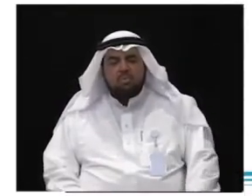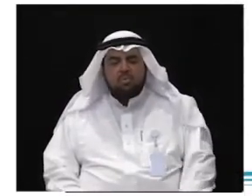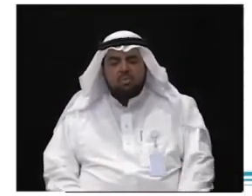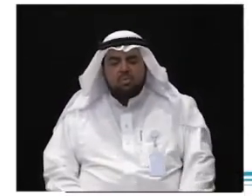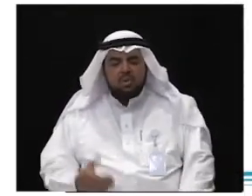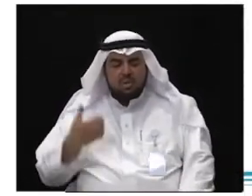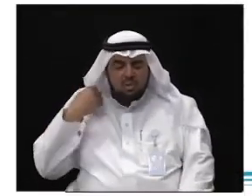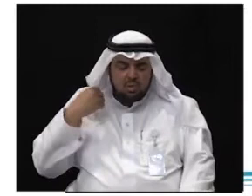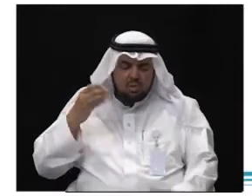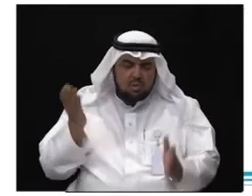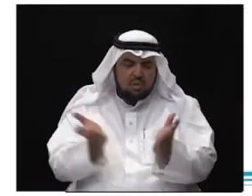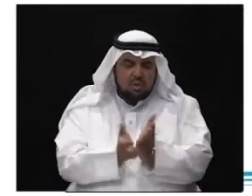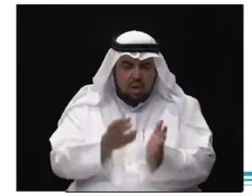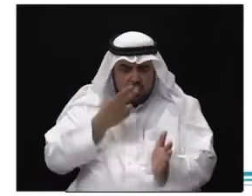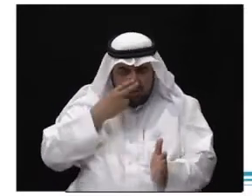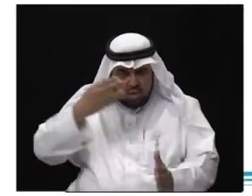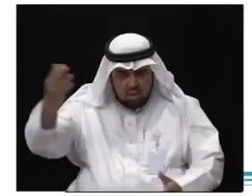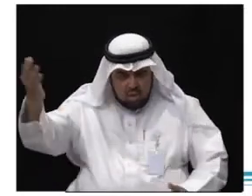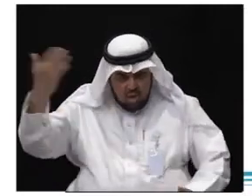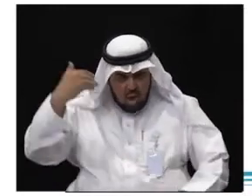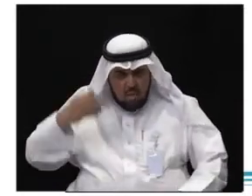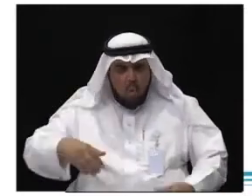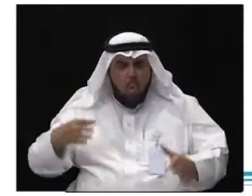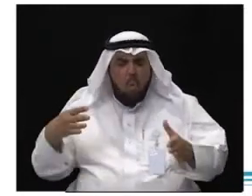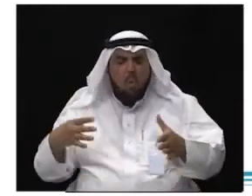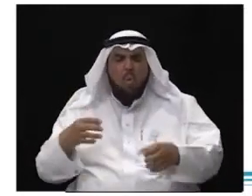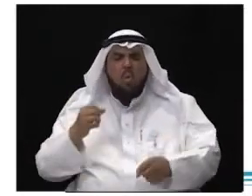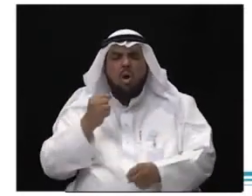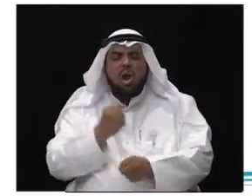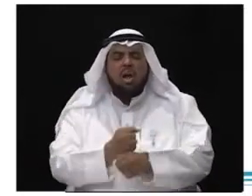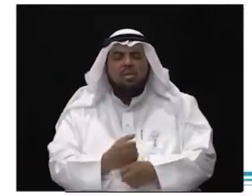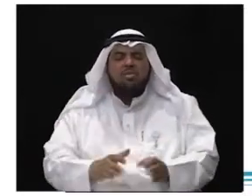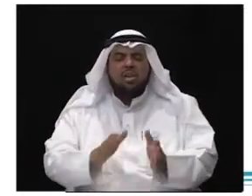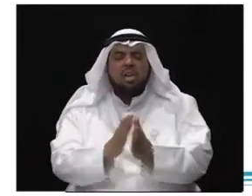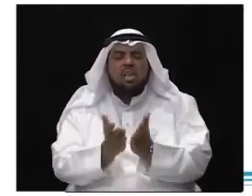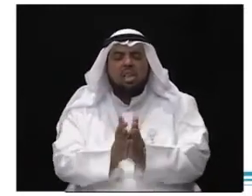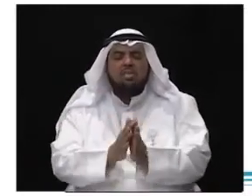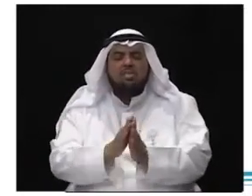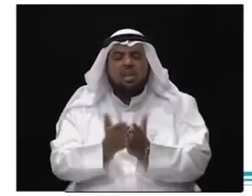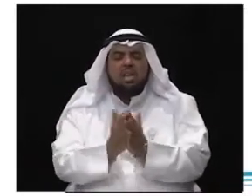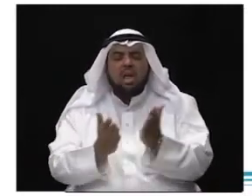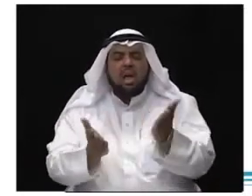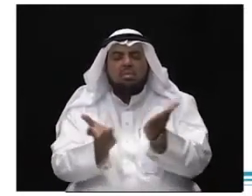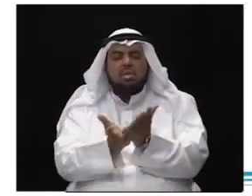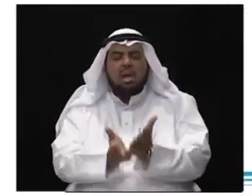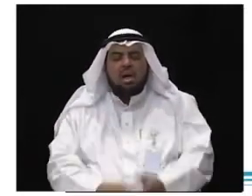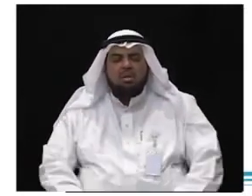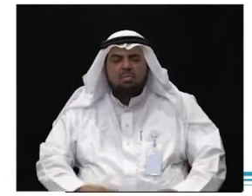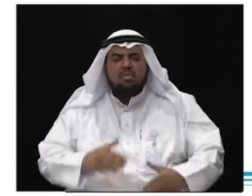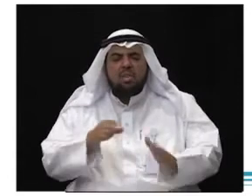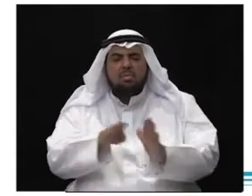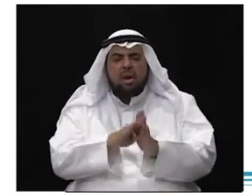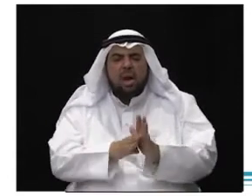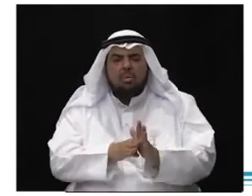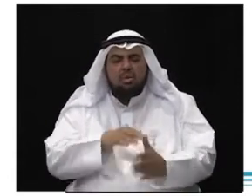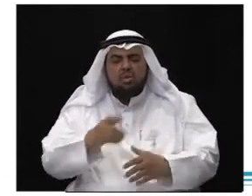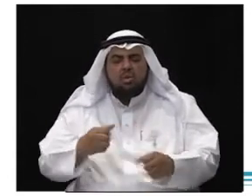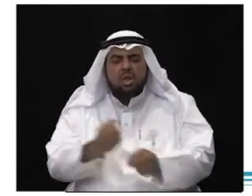في الدرس السابق توقفنا في كتاب الطالب عند برنامج يستخدم لتطوير الأجهزة